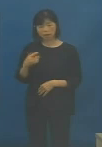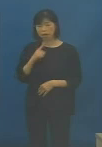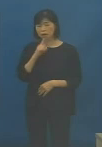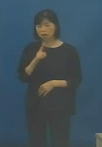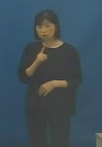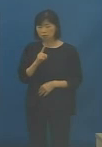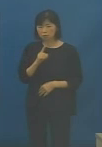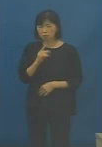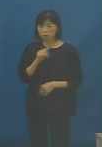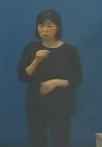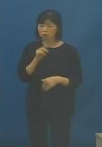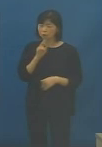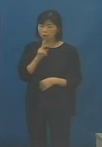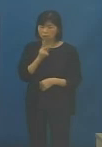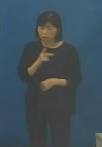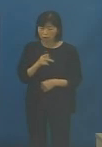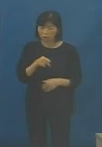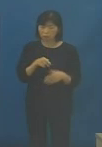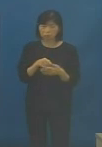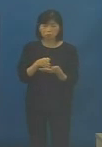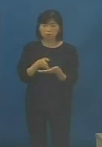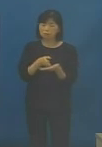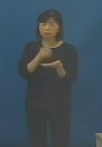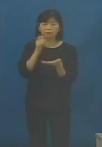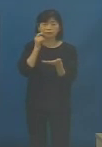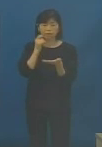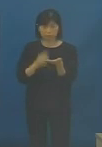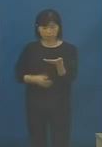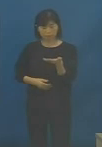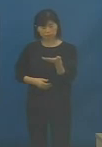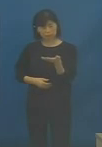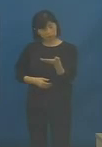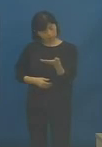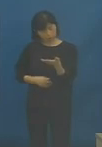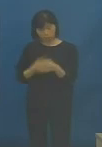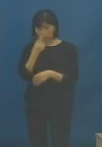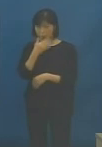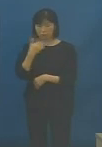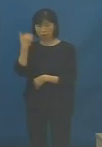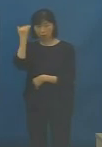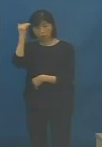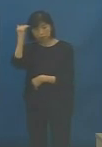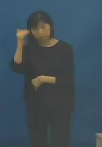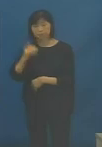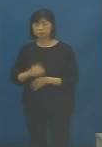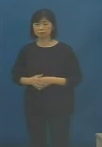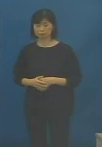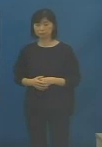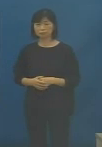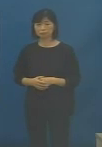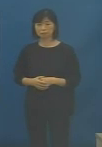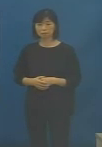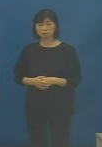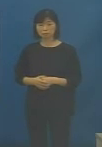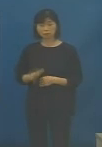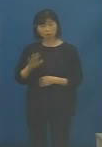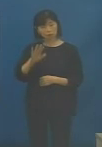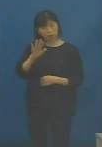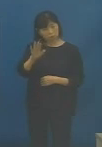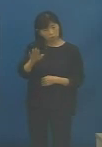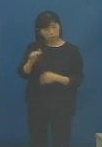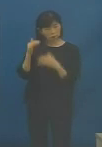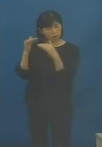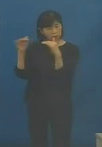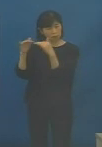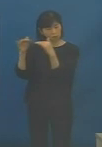それでほとほと困ったということですね。それからあと、まあその後の議論がいろいろと展開をしまして